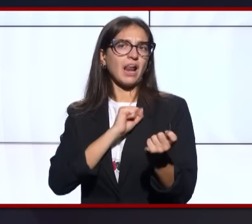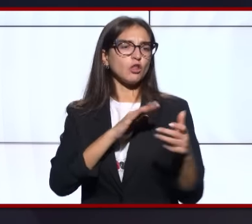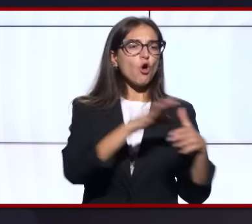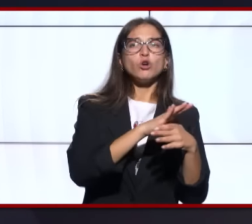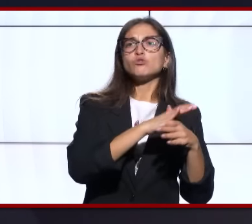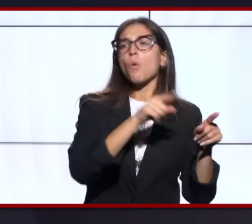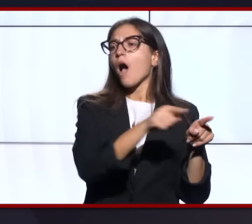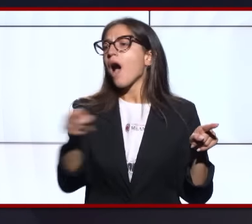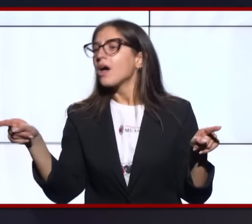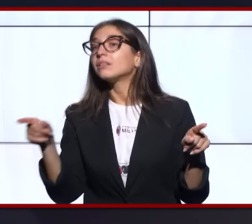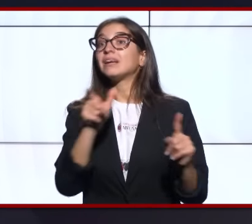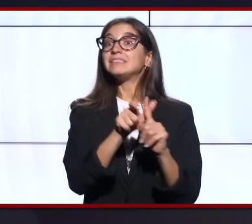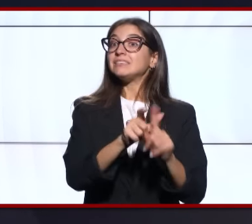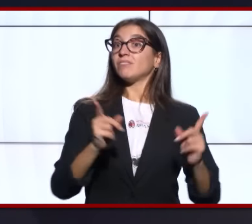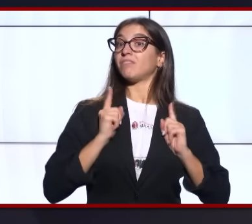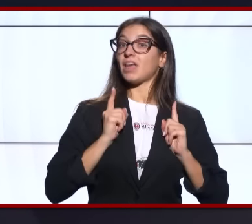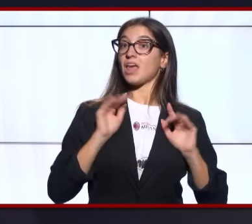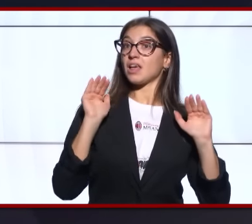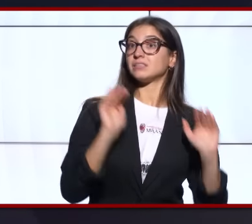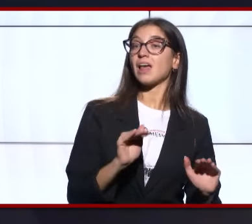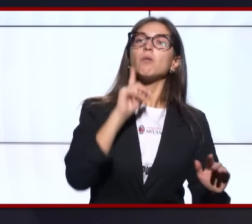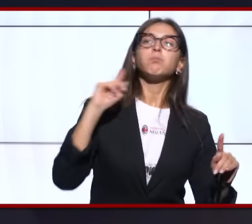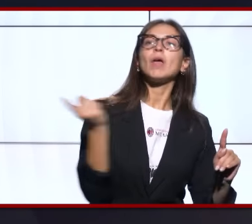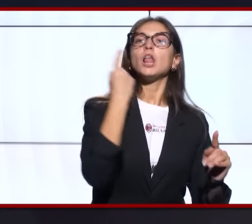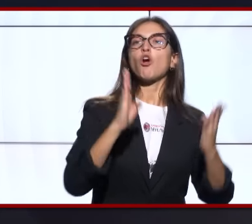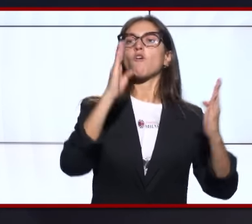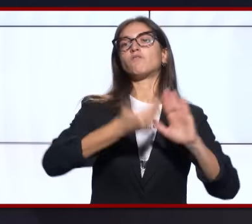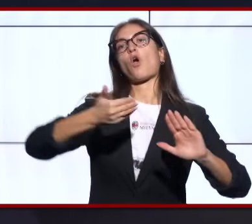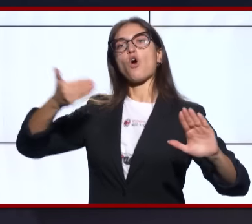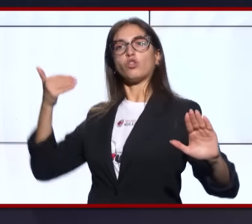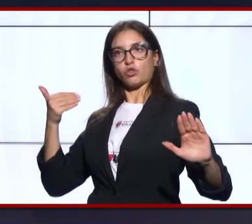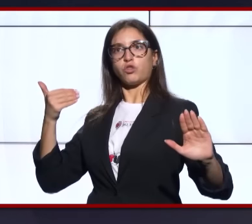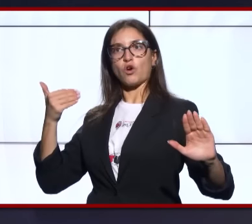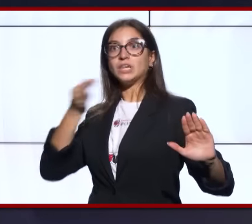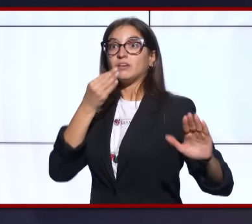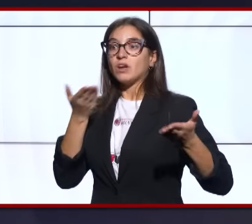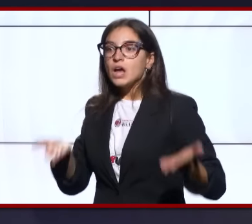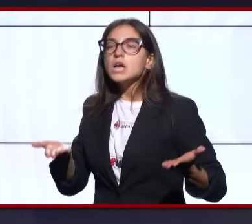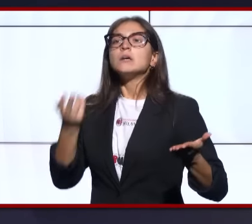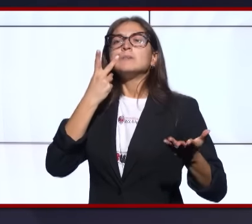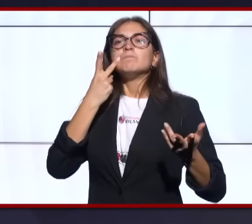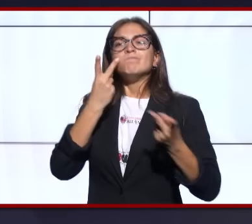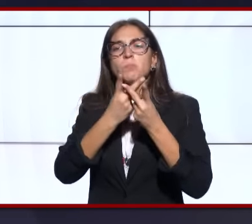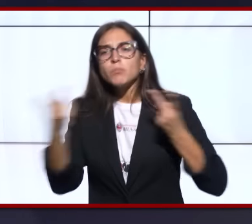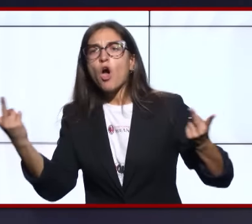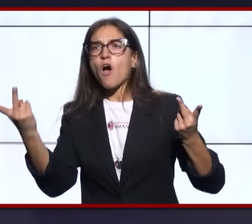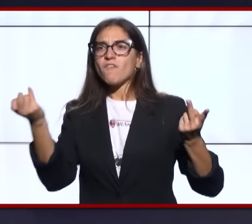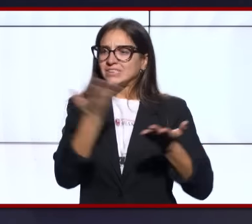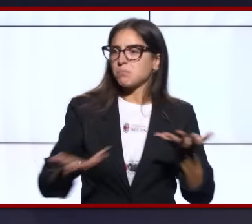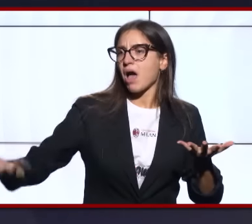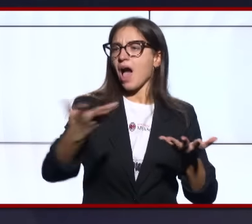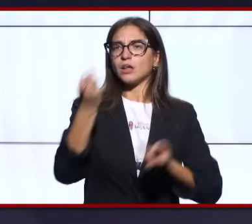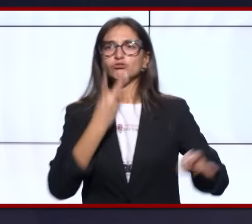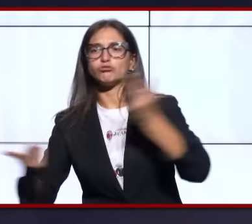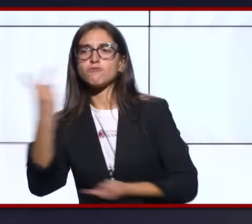che che in passato È più difficile è più difficile eh cercare spazio oggi si